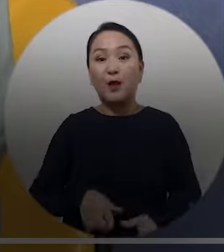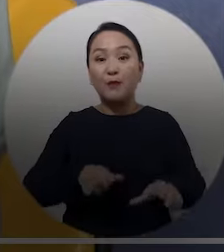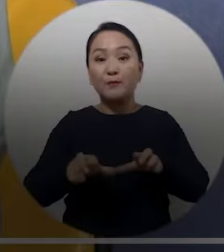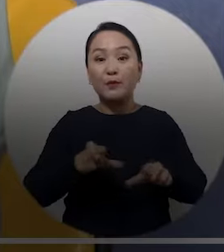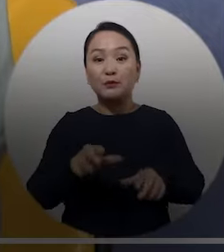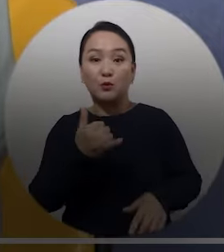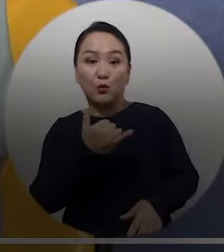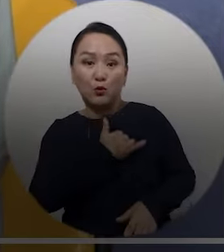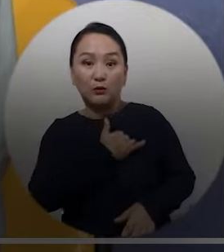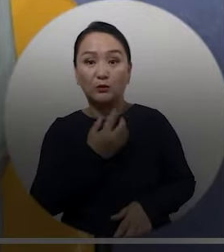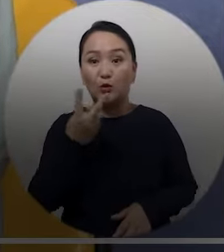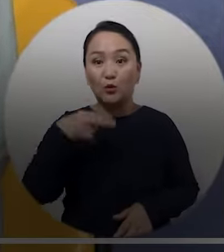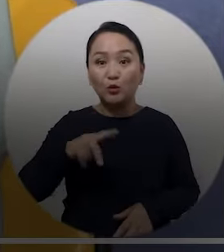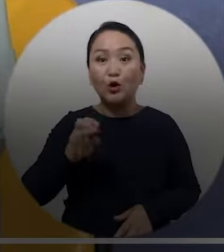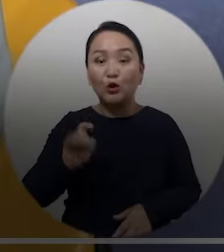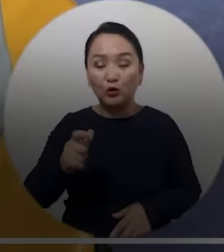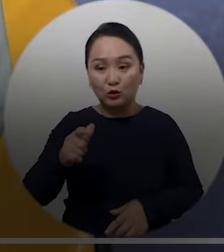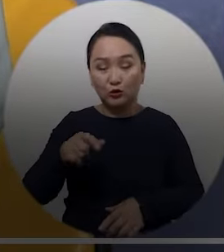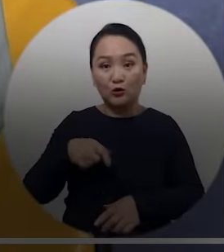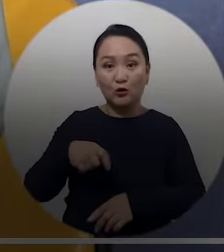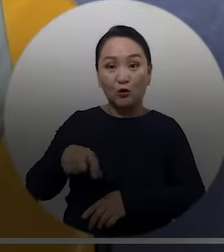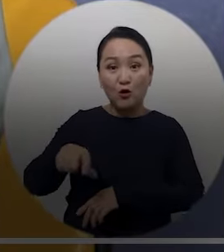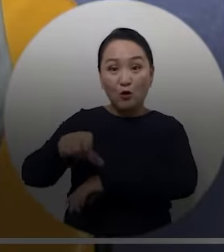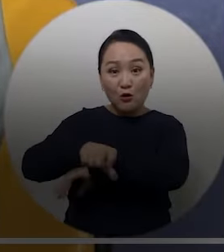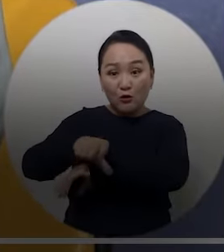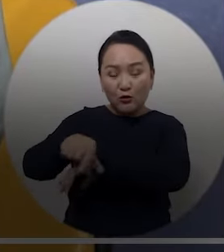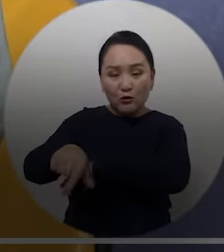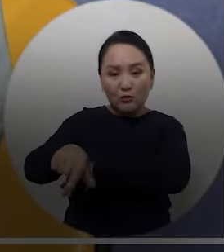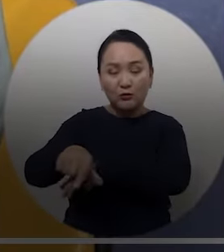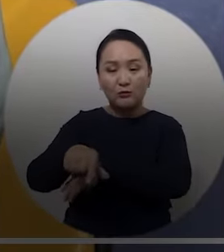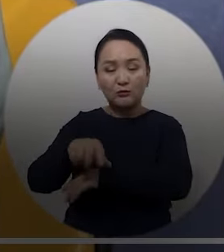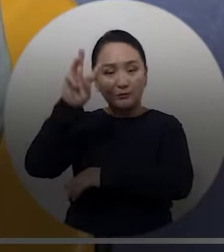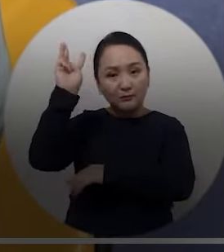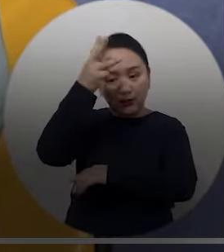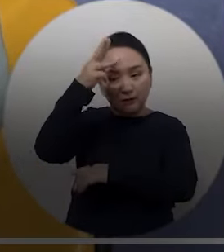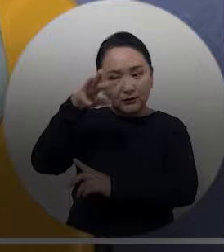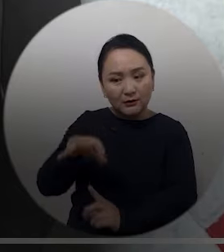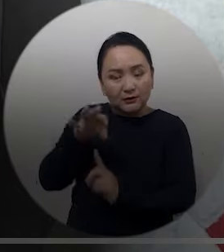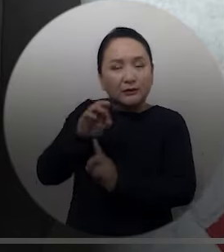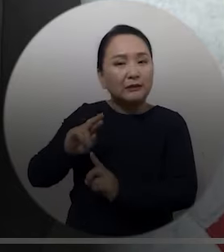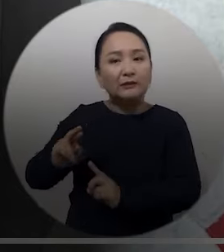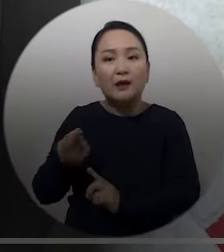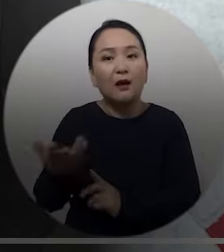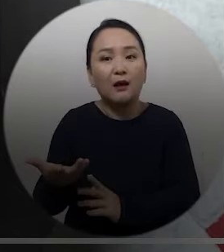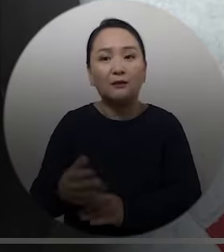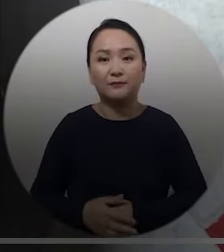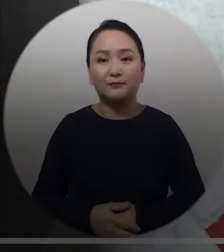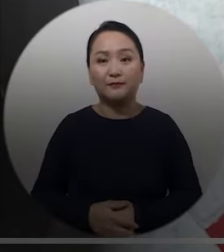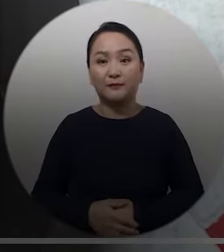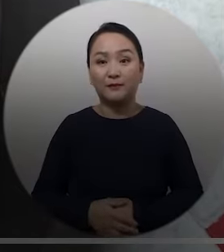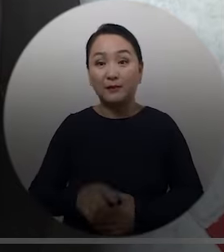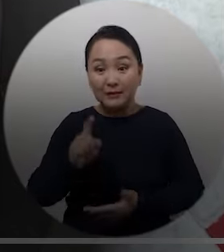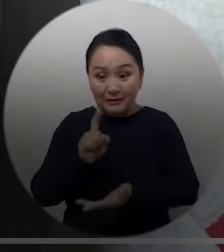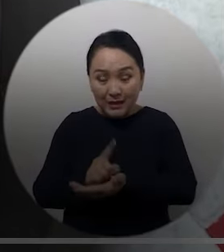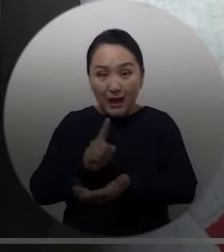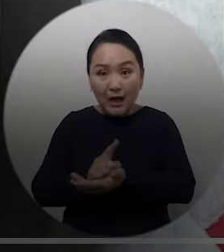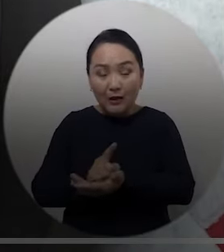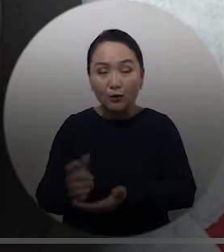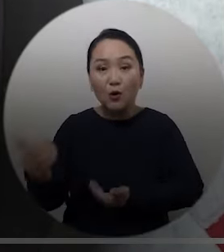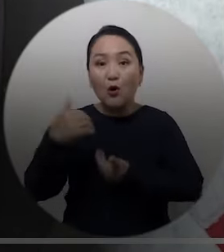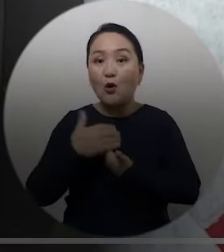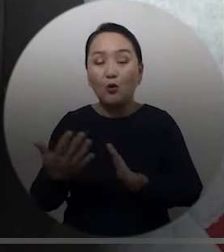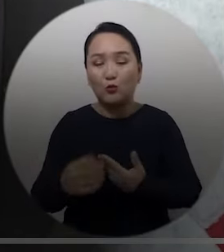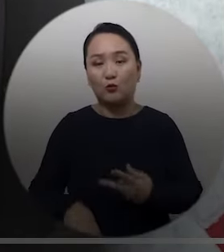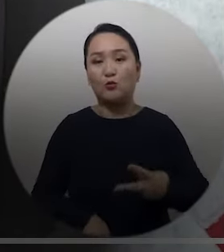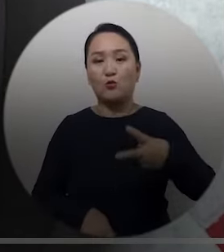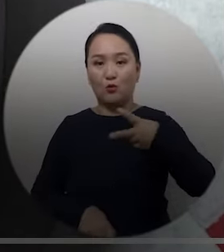Бизнес удирдлага болон үйл хөдлөл хөрөнгөөр мэрэгсэн магистрийн сургуулийг заавал сонгох шалтгаан гэвэл та юу гэлээ? За, заавал сонгох шалтгаан гэвэл